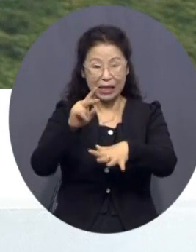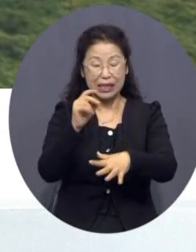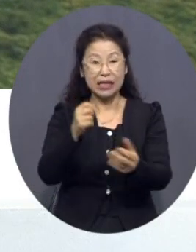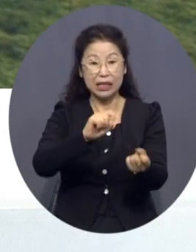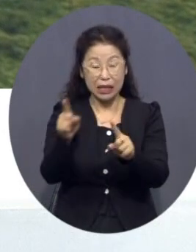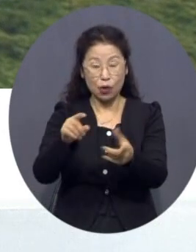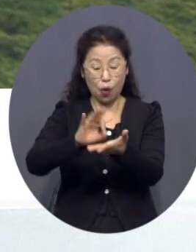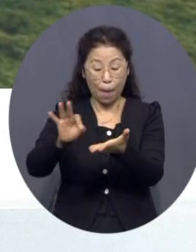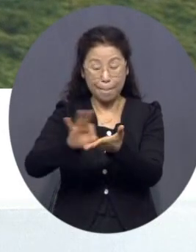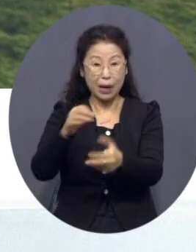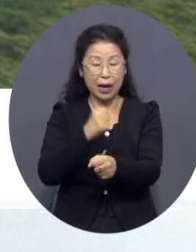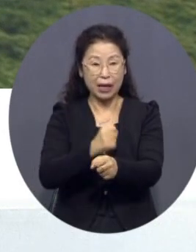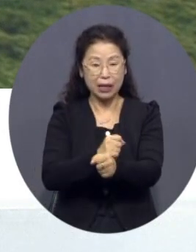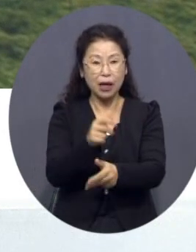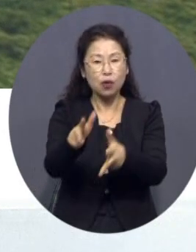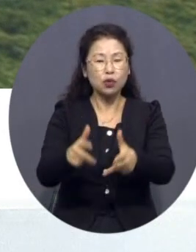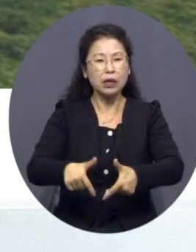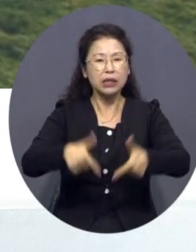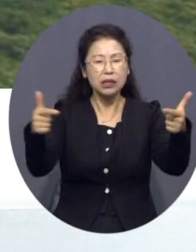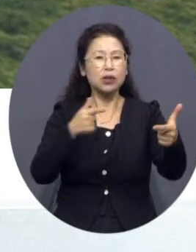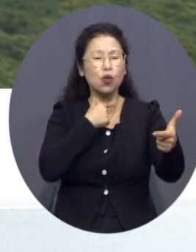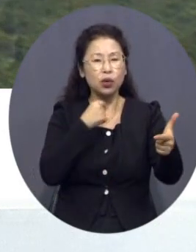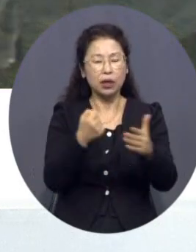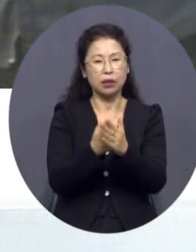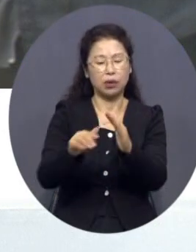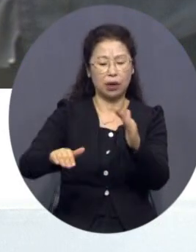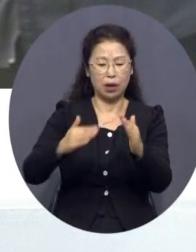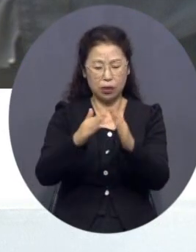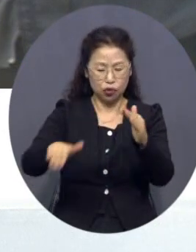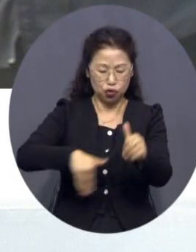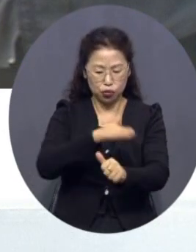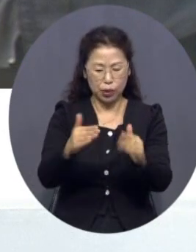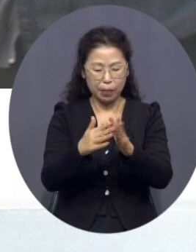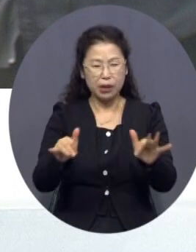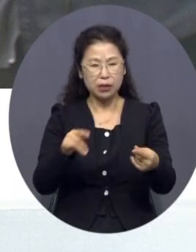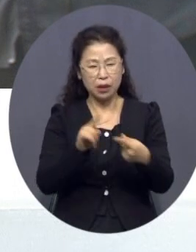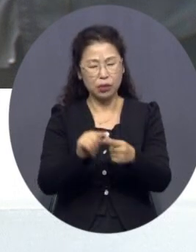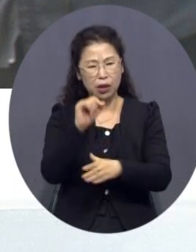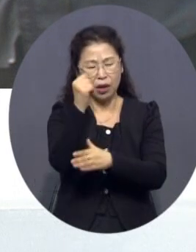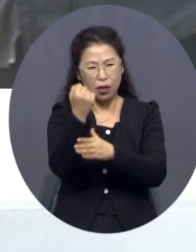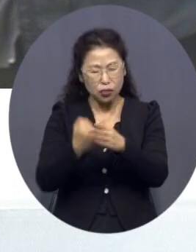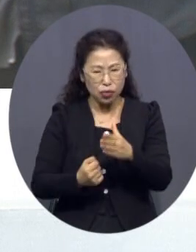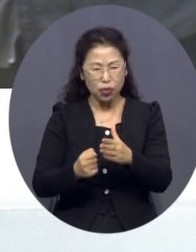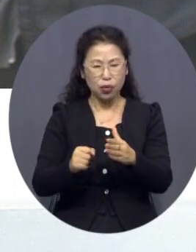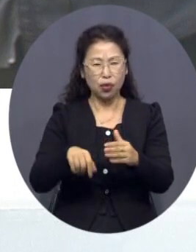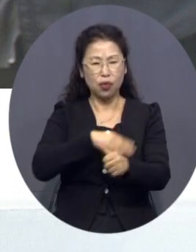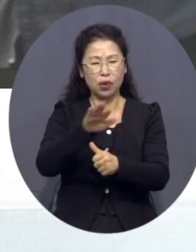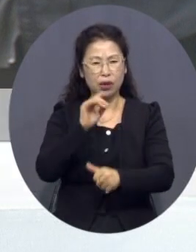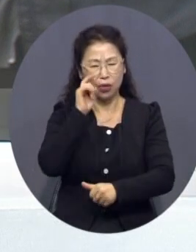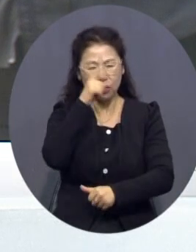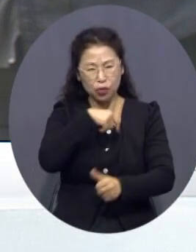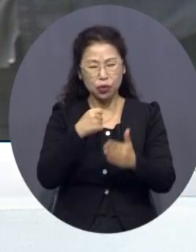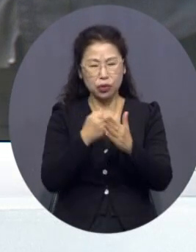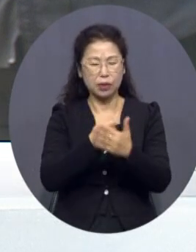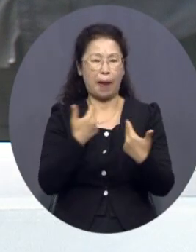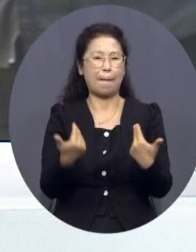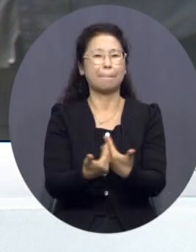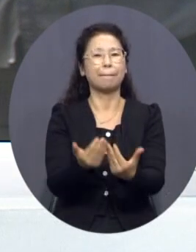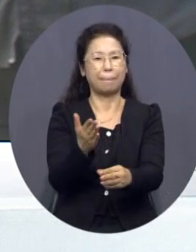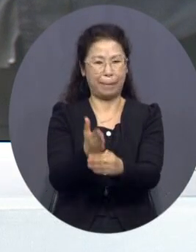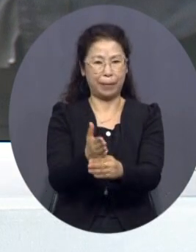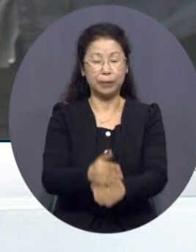업체가 증설을 추진하자 인근 지역 주민들은 환경이 오염된다며 반발하고 있습니다. 조인호